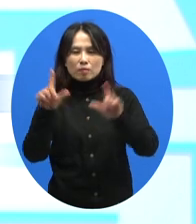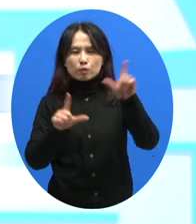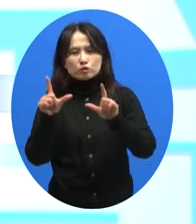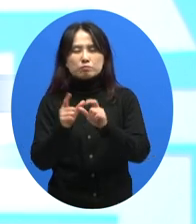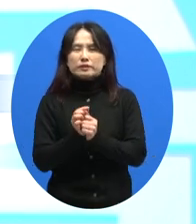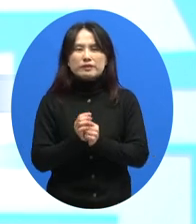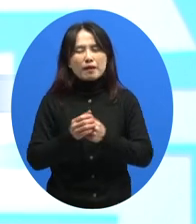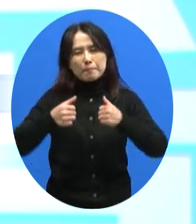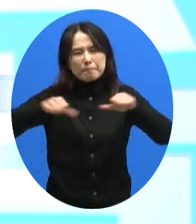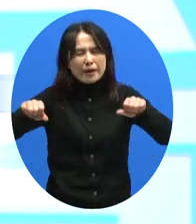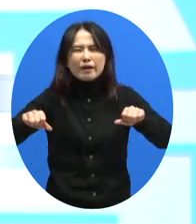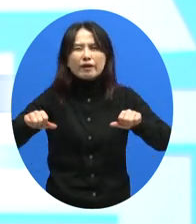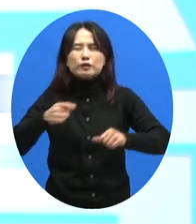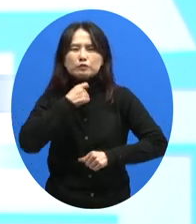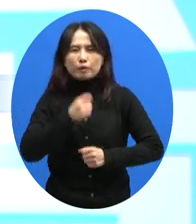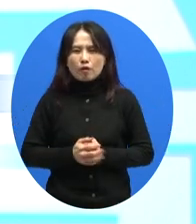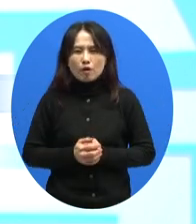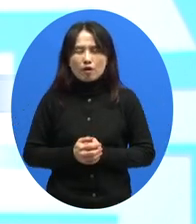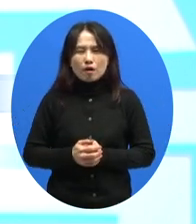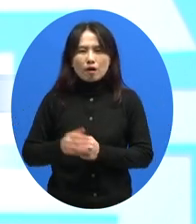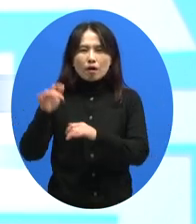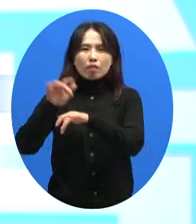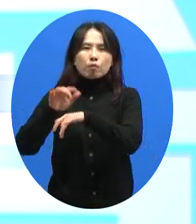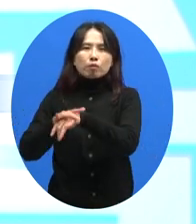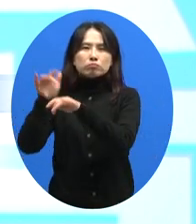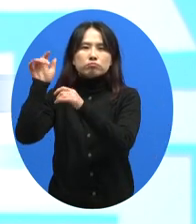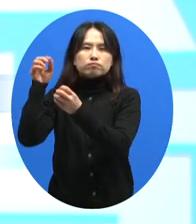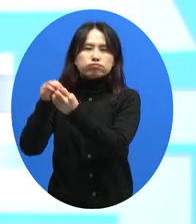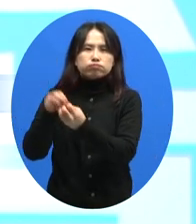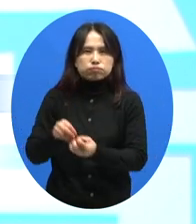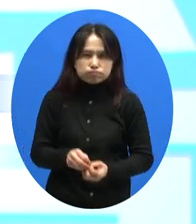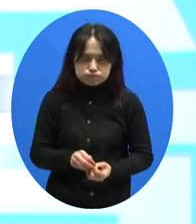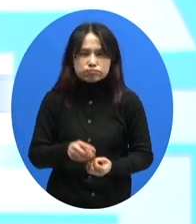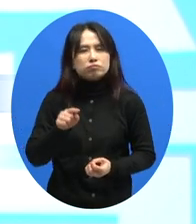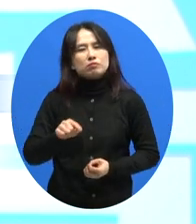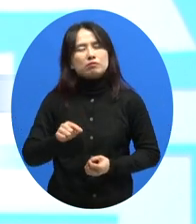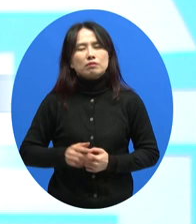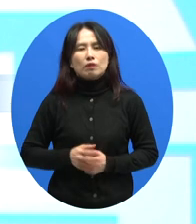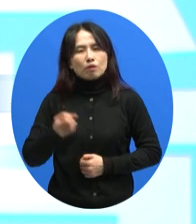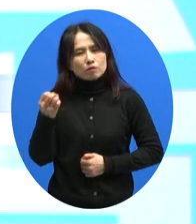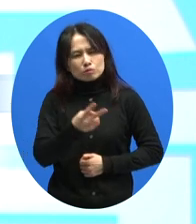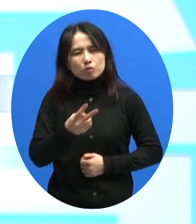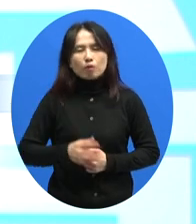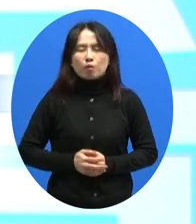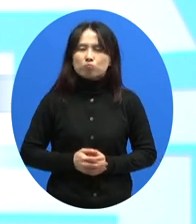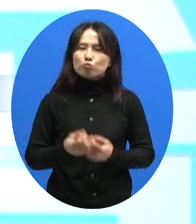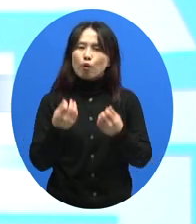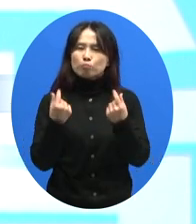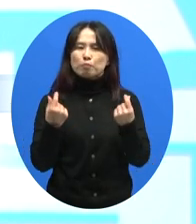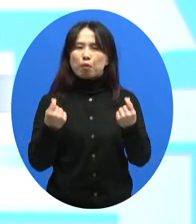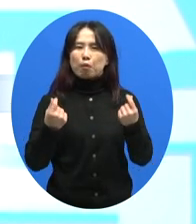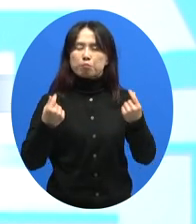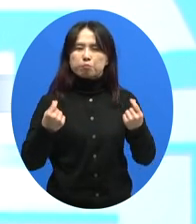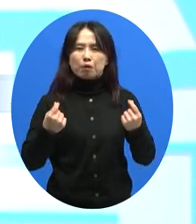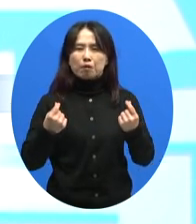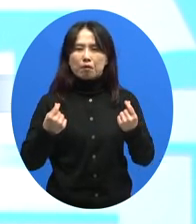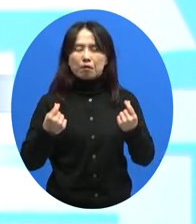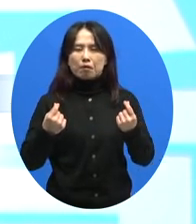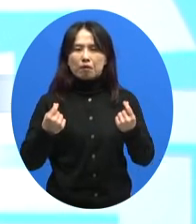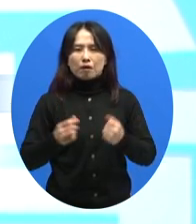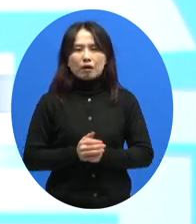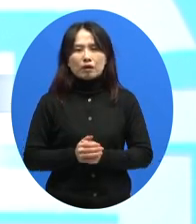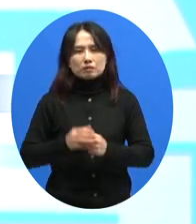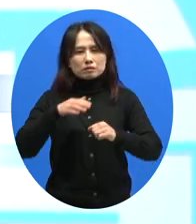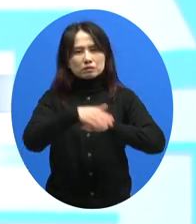익혀봅시다. 공무원이 갖고 있는 그 관성과 타성과 또 이만하면 됐지 하는 어떤